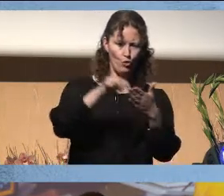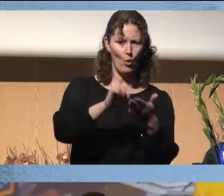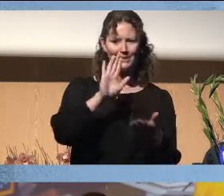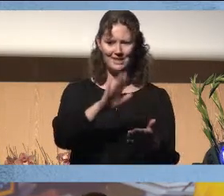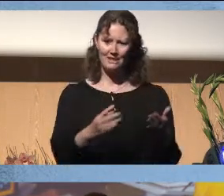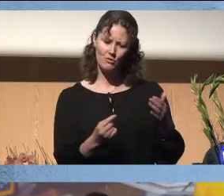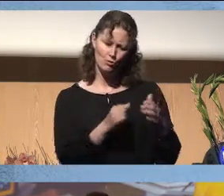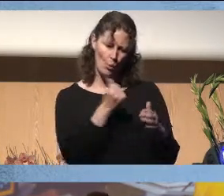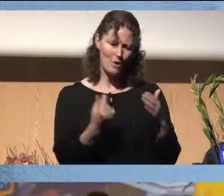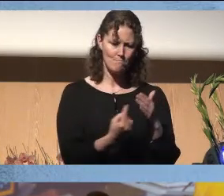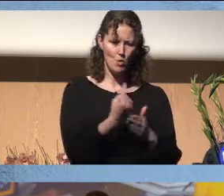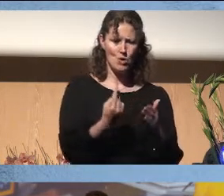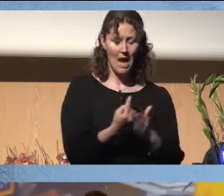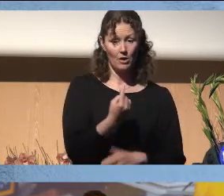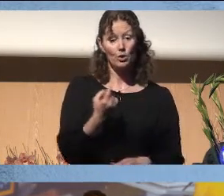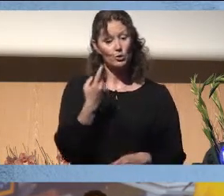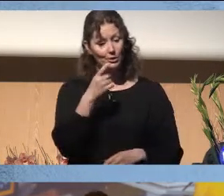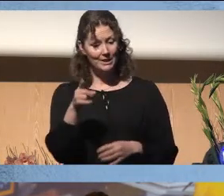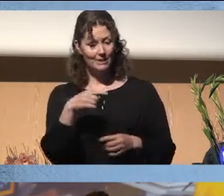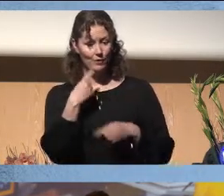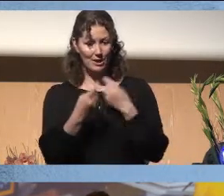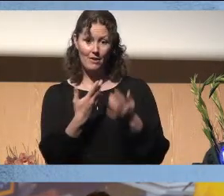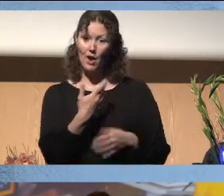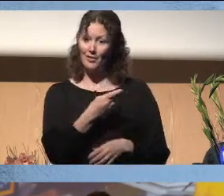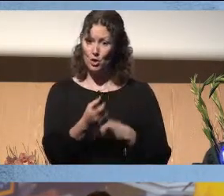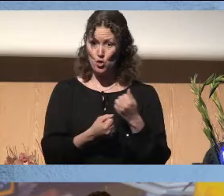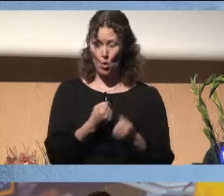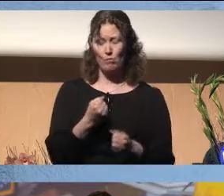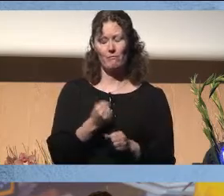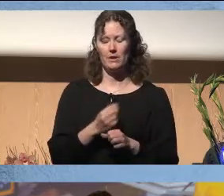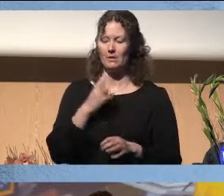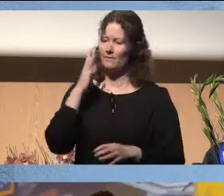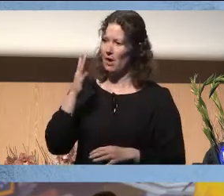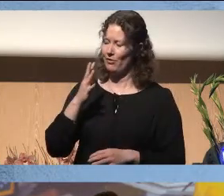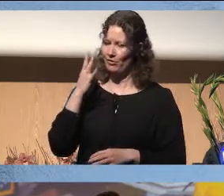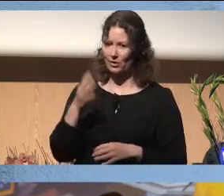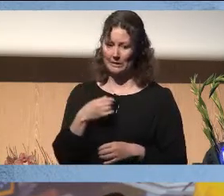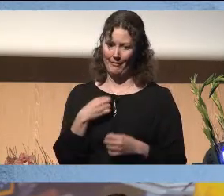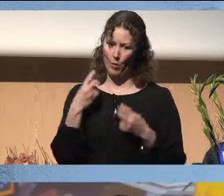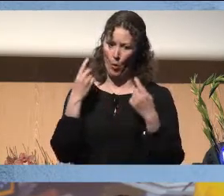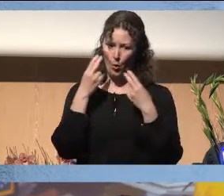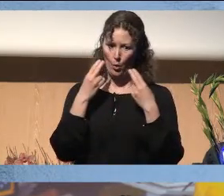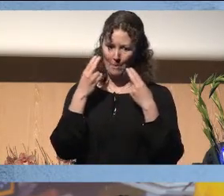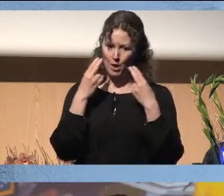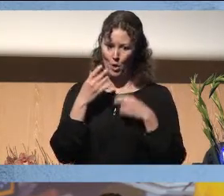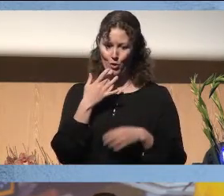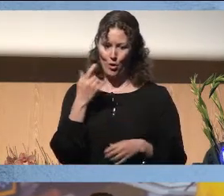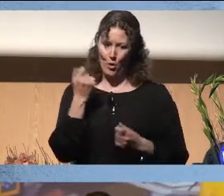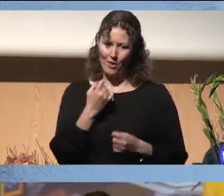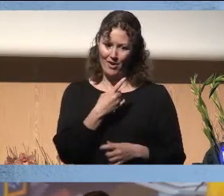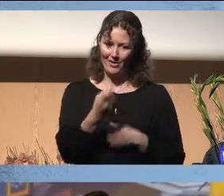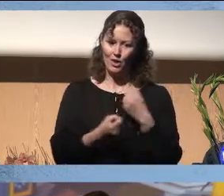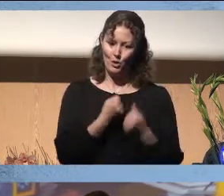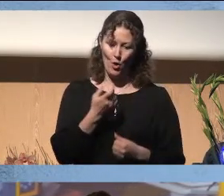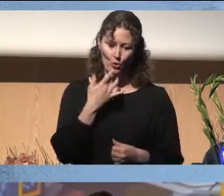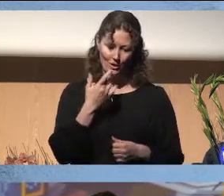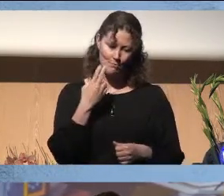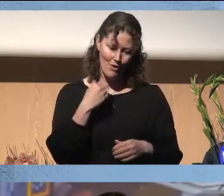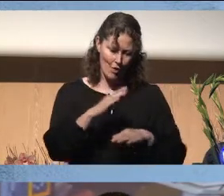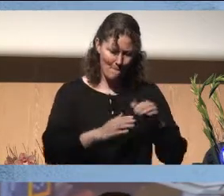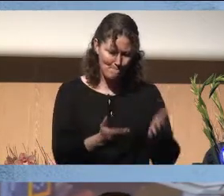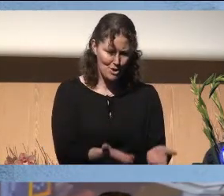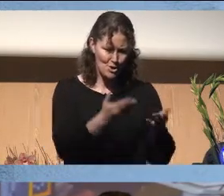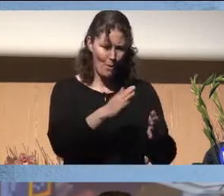potential? Och när de berättar vad de gör, det är fantastiska saker. Man får tårar i ögonen när man hör vad de gör när de bygger sina